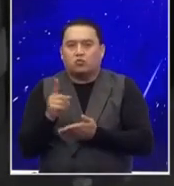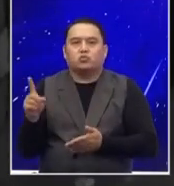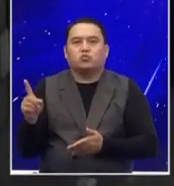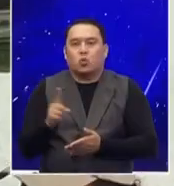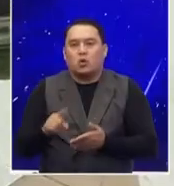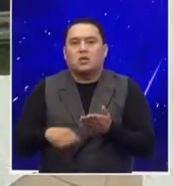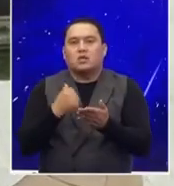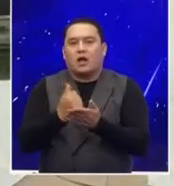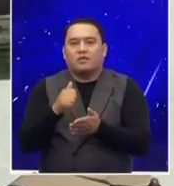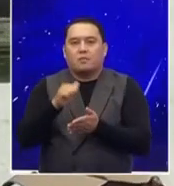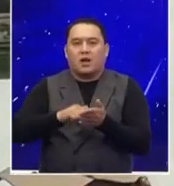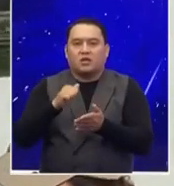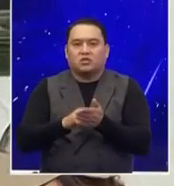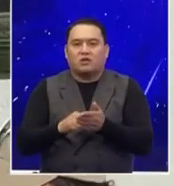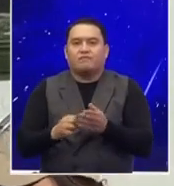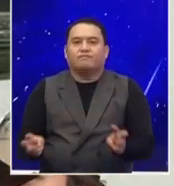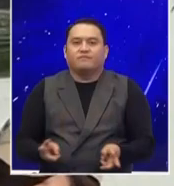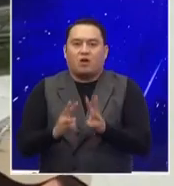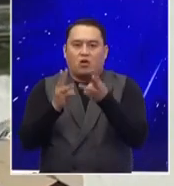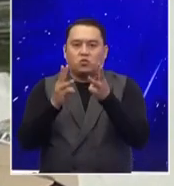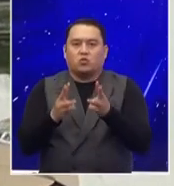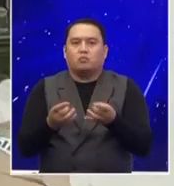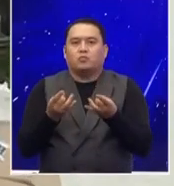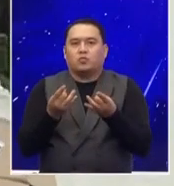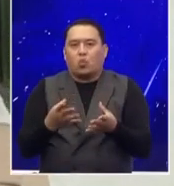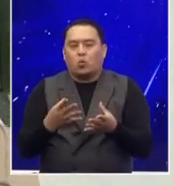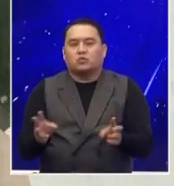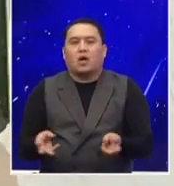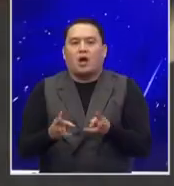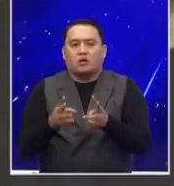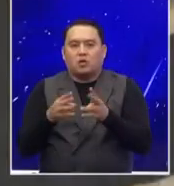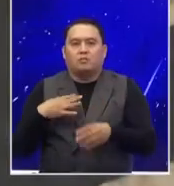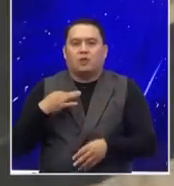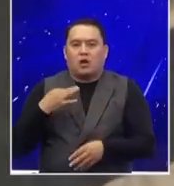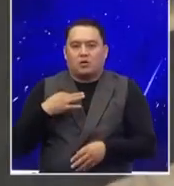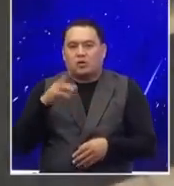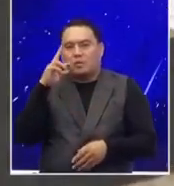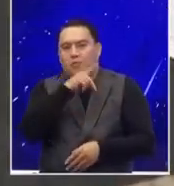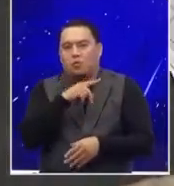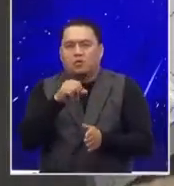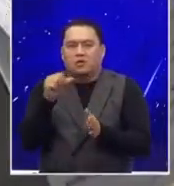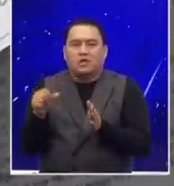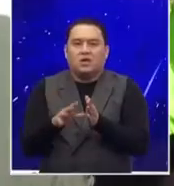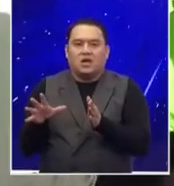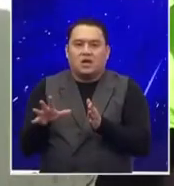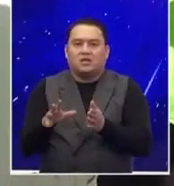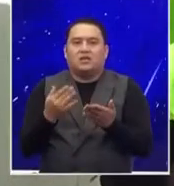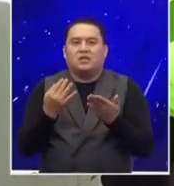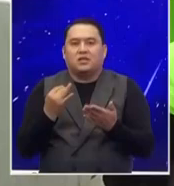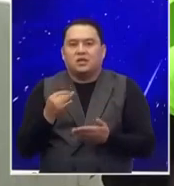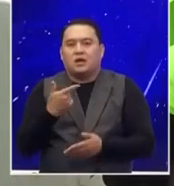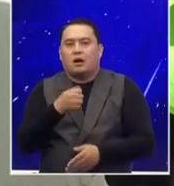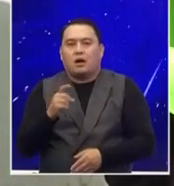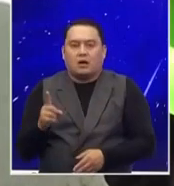что основными причинами возгорания становятся неосторожное обращение с огнем, неправильное использование бытовой техники и газа,